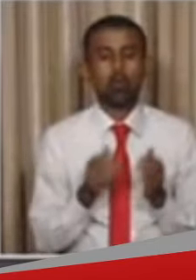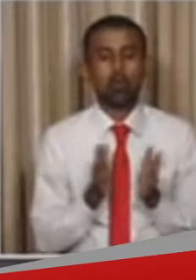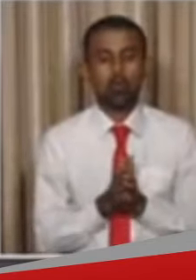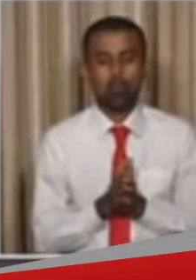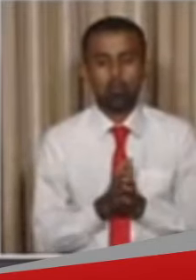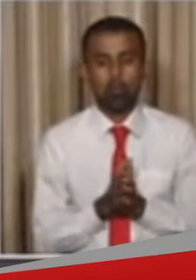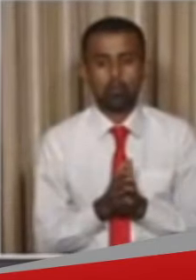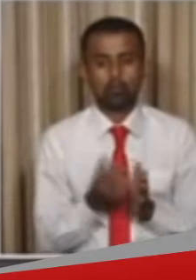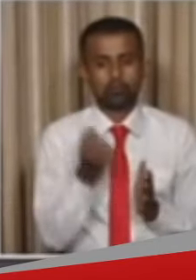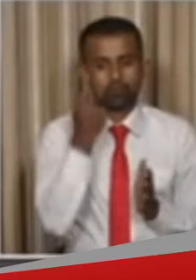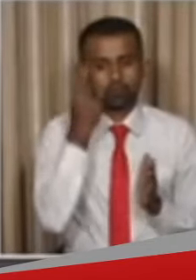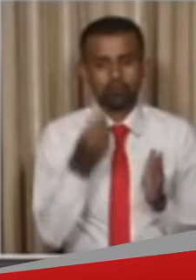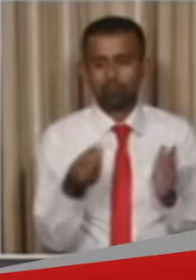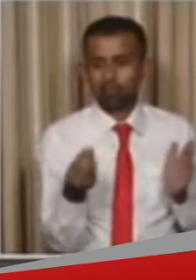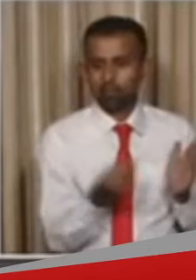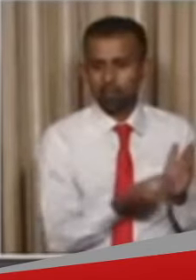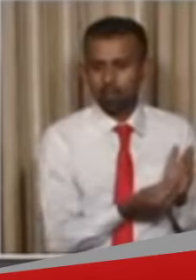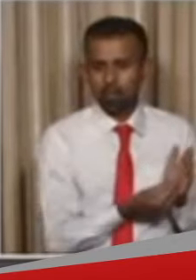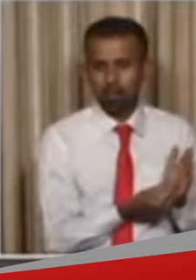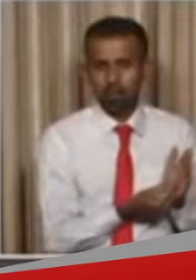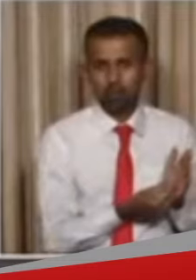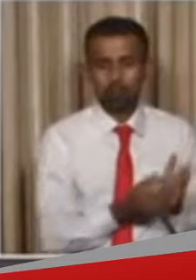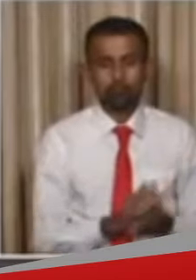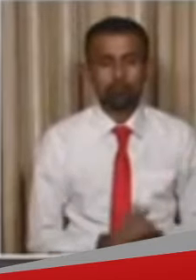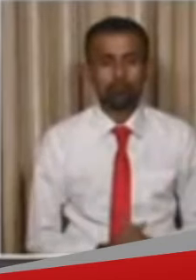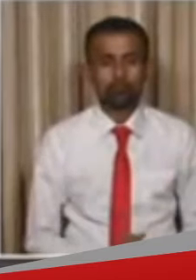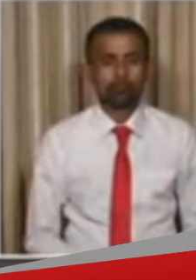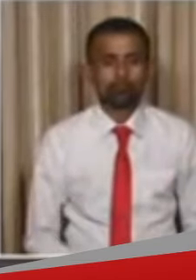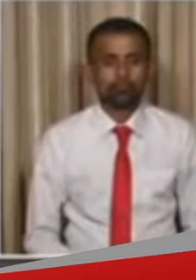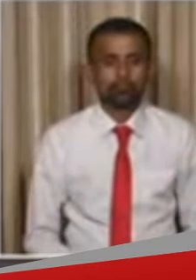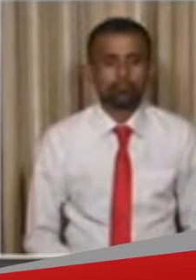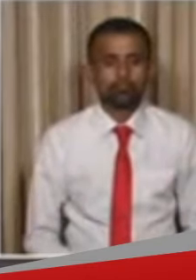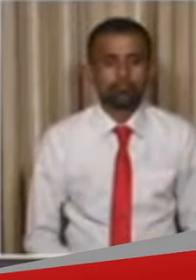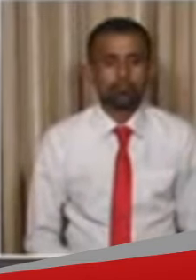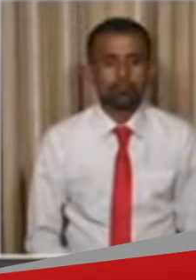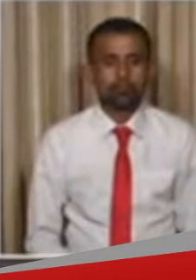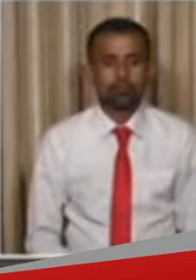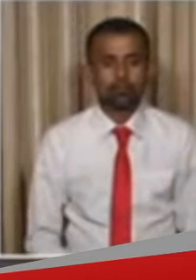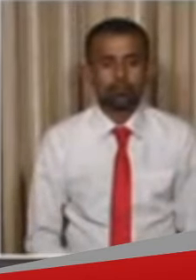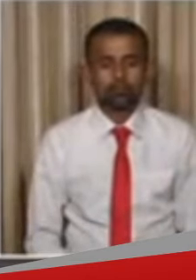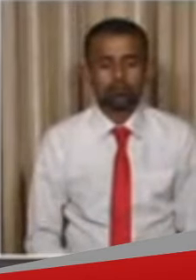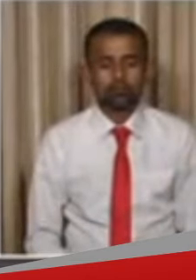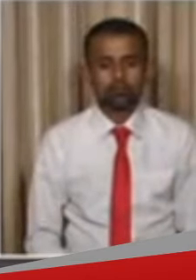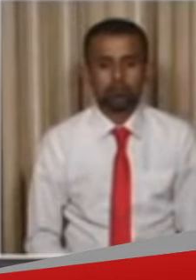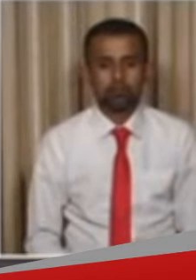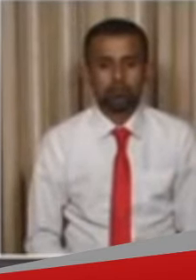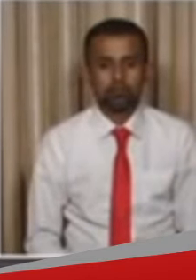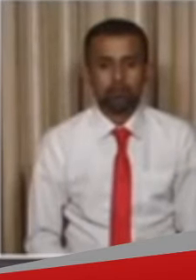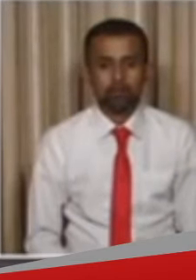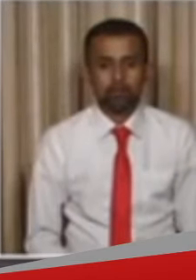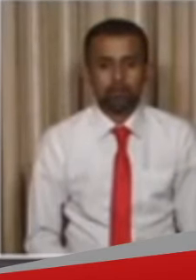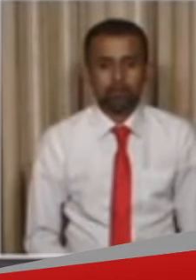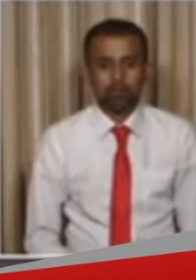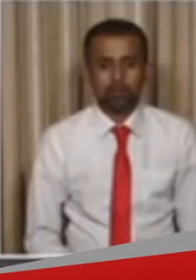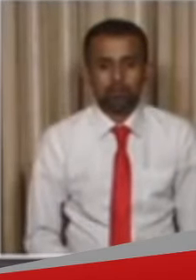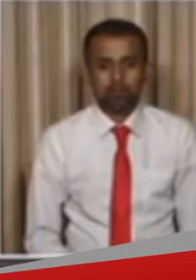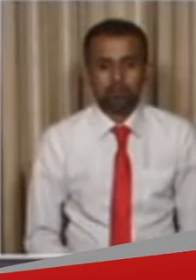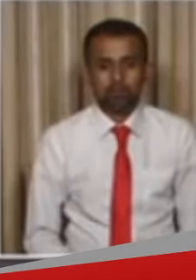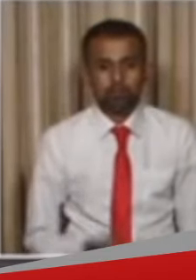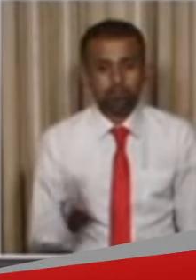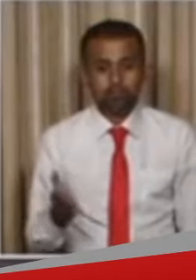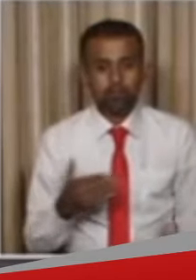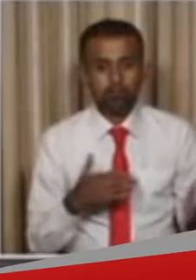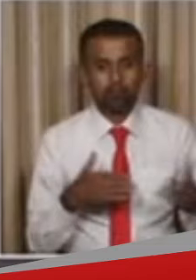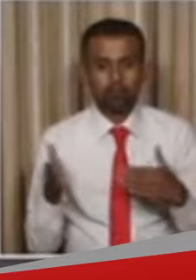මේ යෝජනාවේ තියෙන්නේ affordably priced. ඒ කියන්නේ all affordably priced. මේවා වෙන